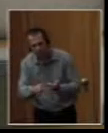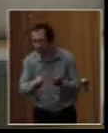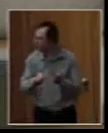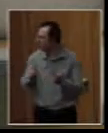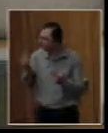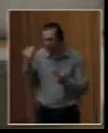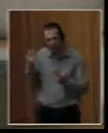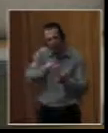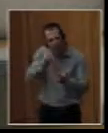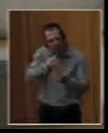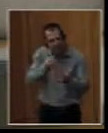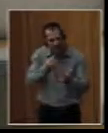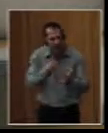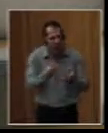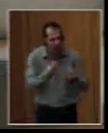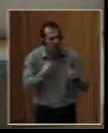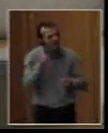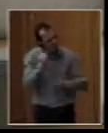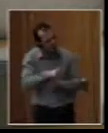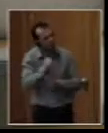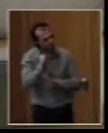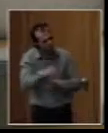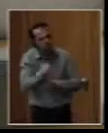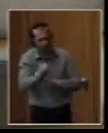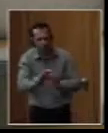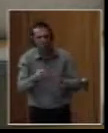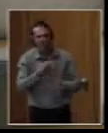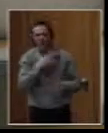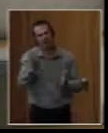ομιλητές. Θέλω μόνο να